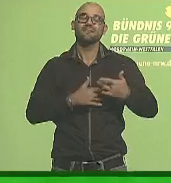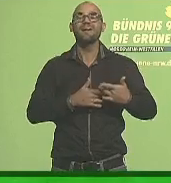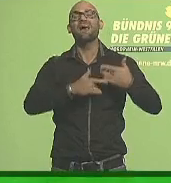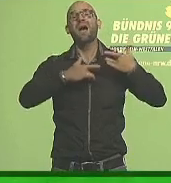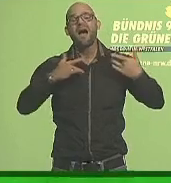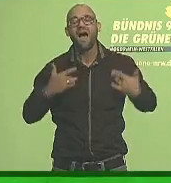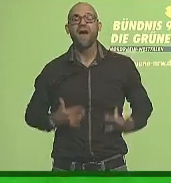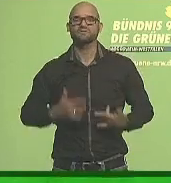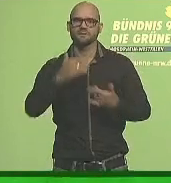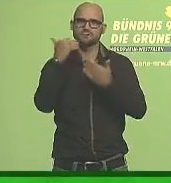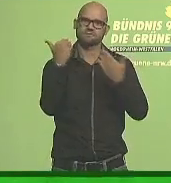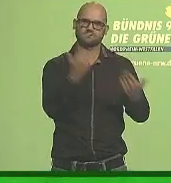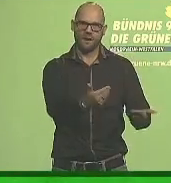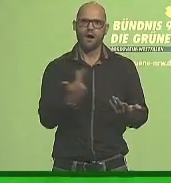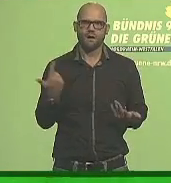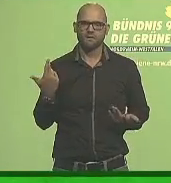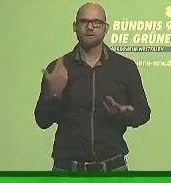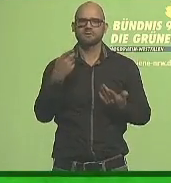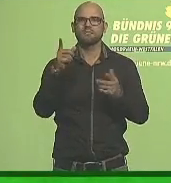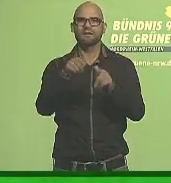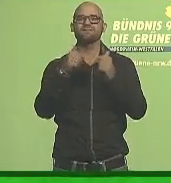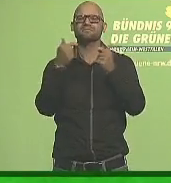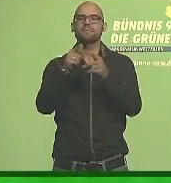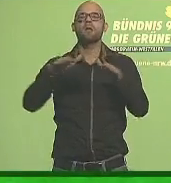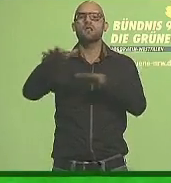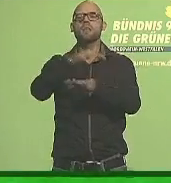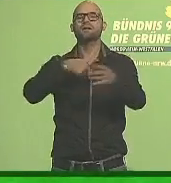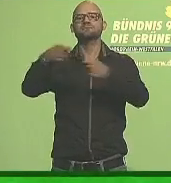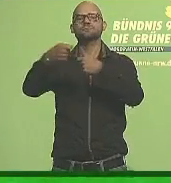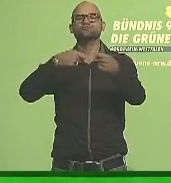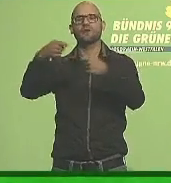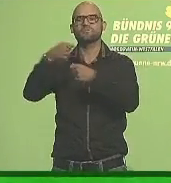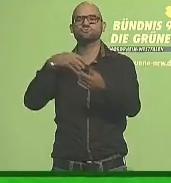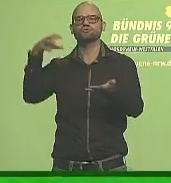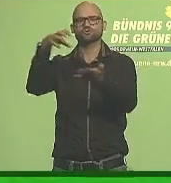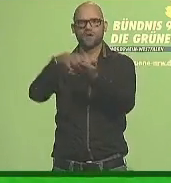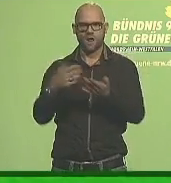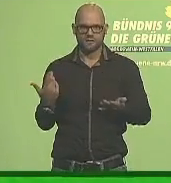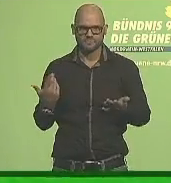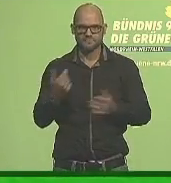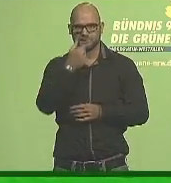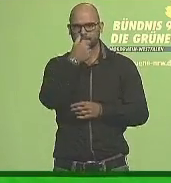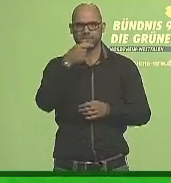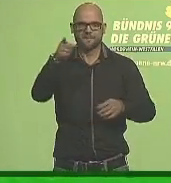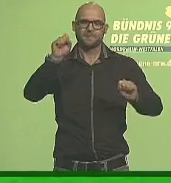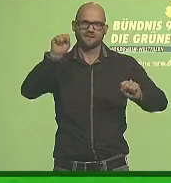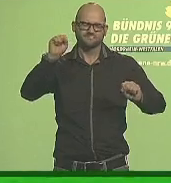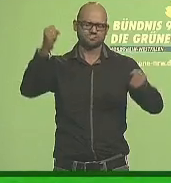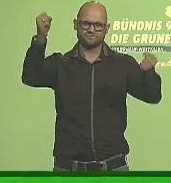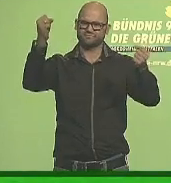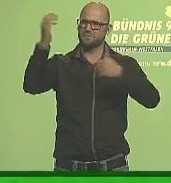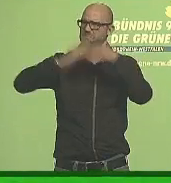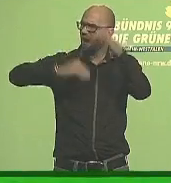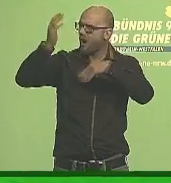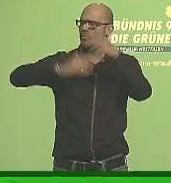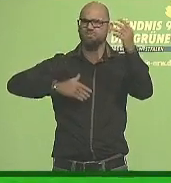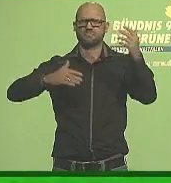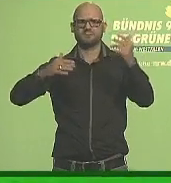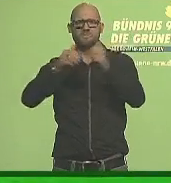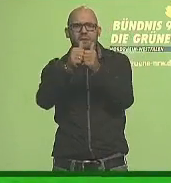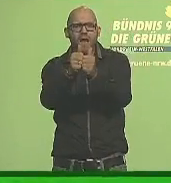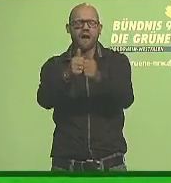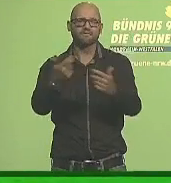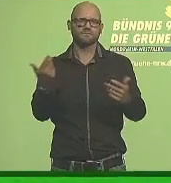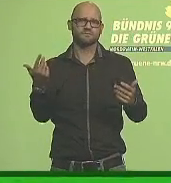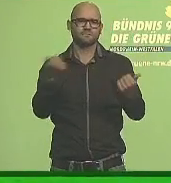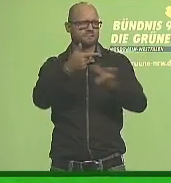Dank sagen, zum einen an das Team der Landesgeschäftsstelle, die das hier alles aufgebaut und begleitet haben.